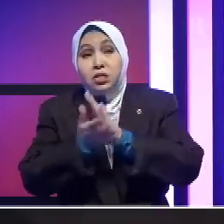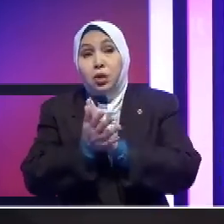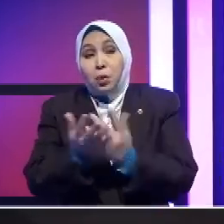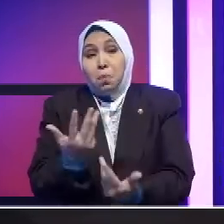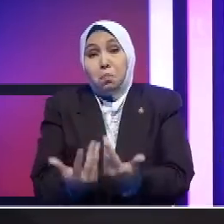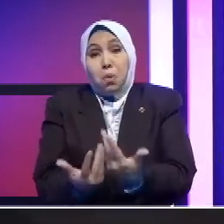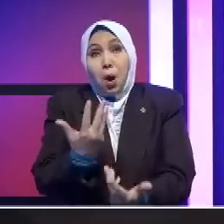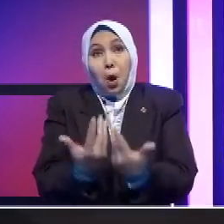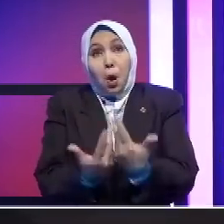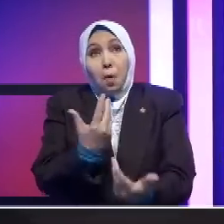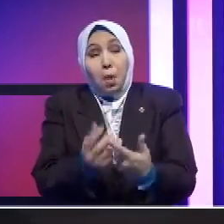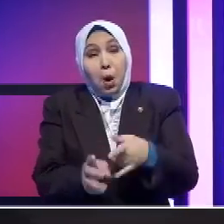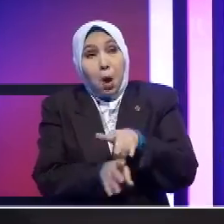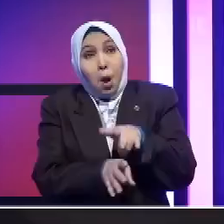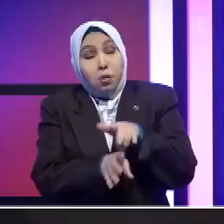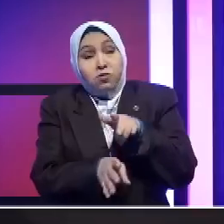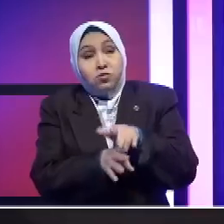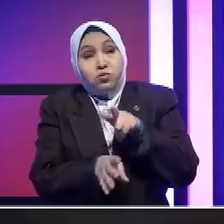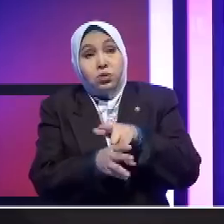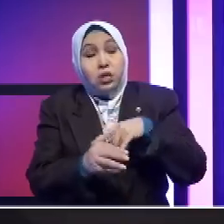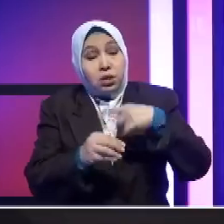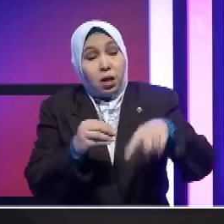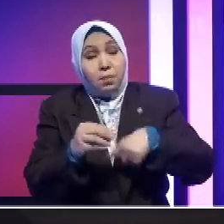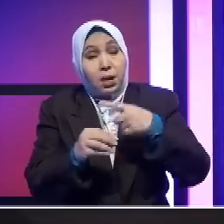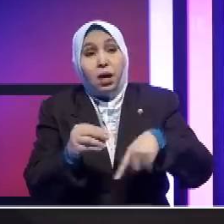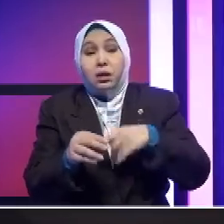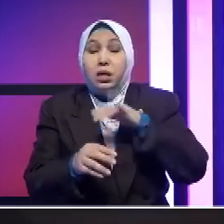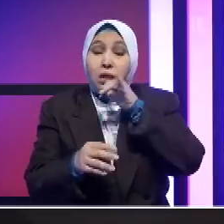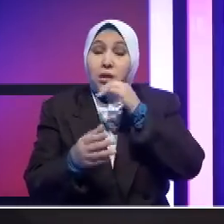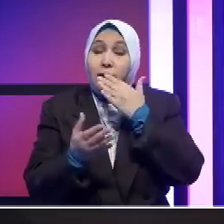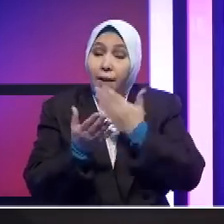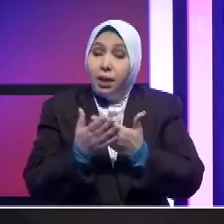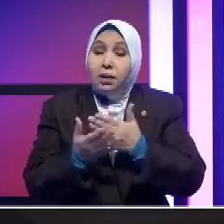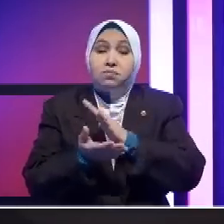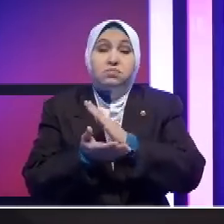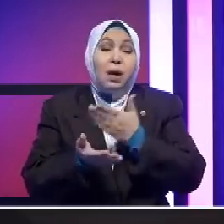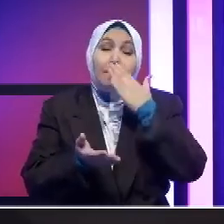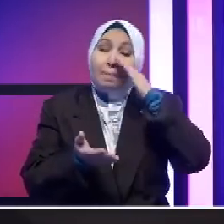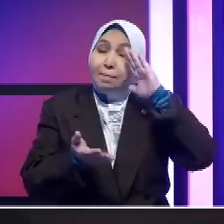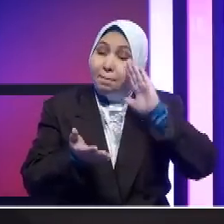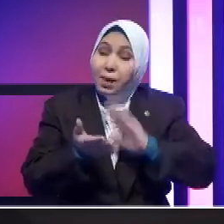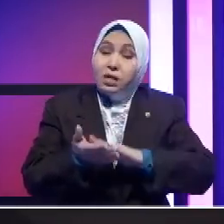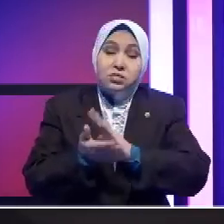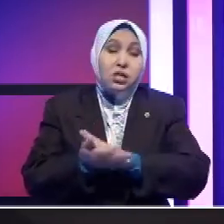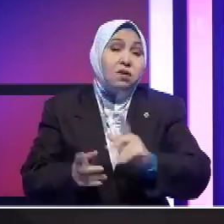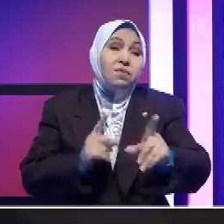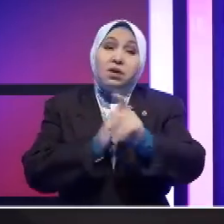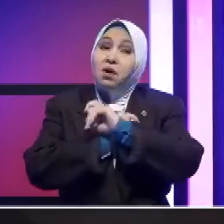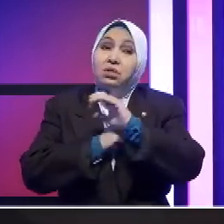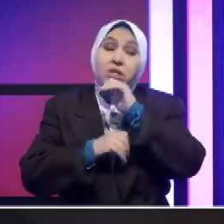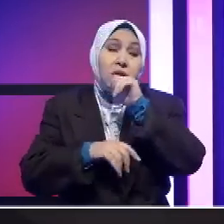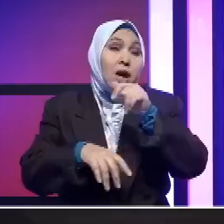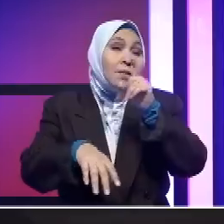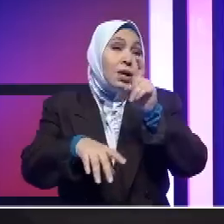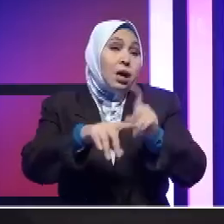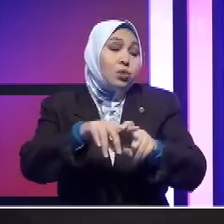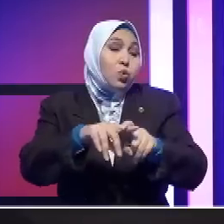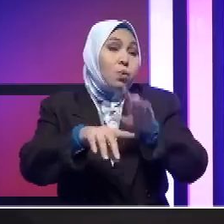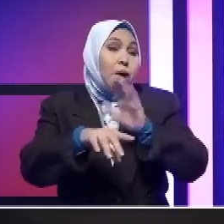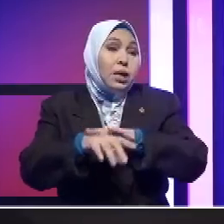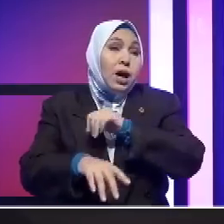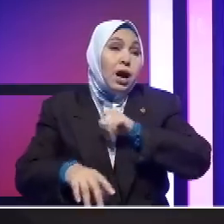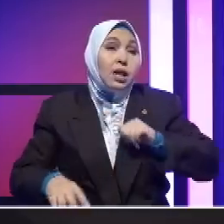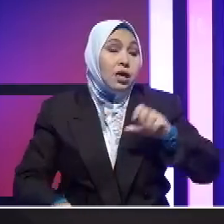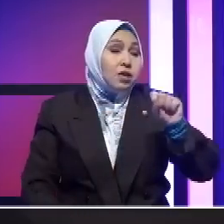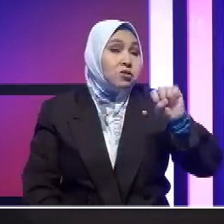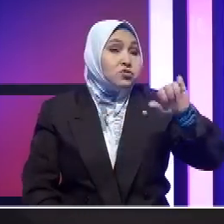kepada orang atas ini, atas perkara yang tidak baik, maka itu yang menyebabkan Firaun tidak bergantung kepada ahli sihir. Ahli sihir dah apa